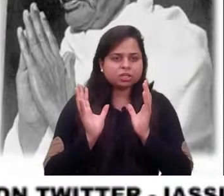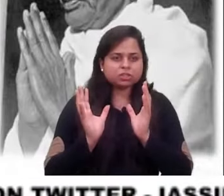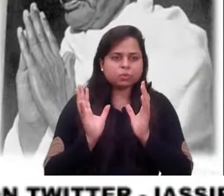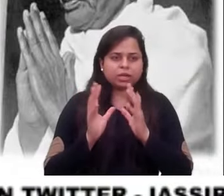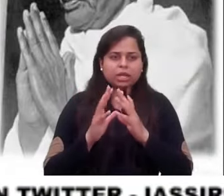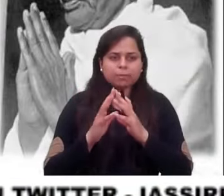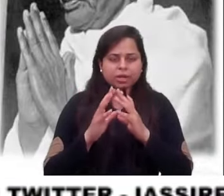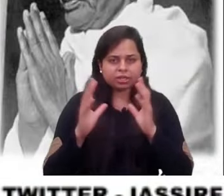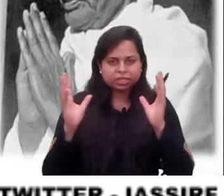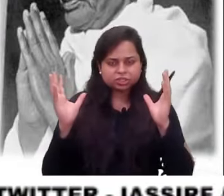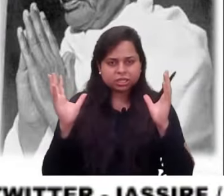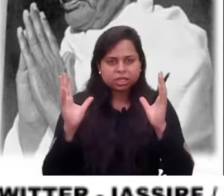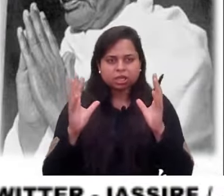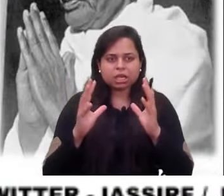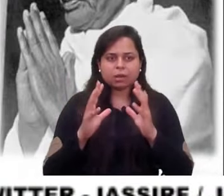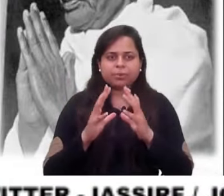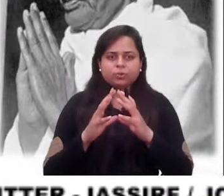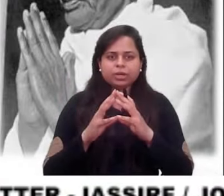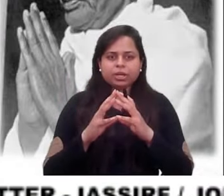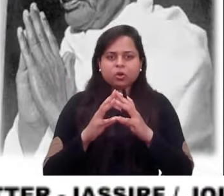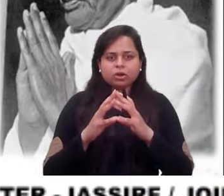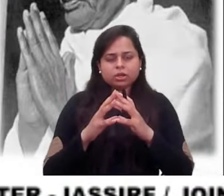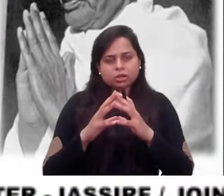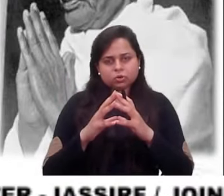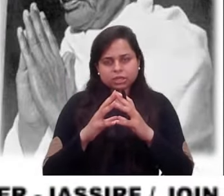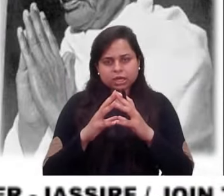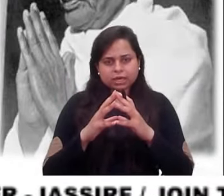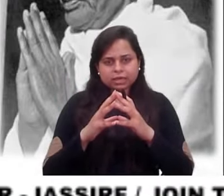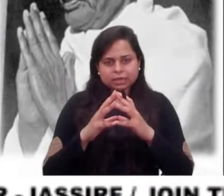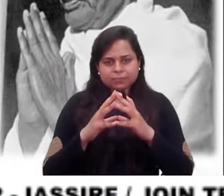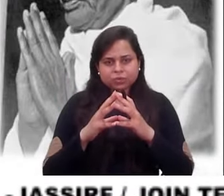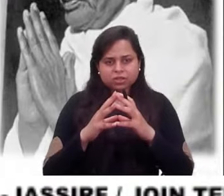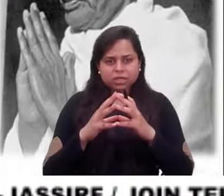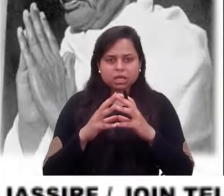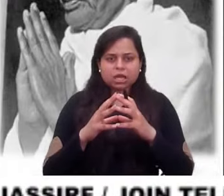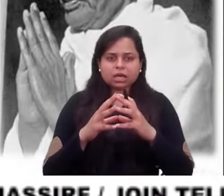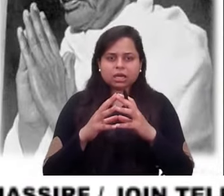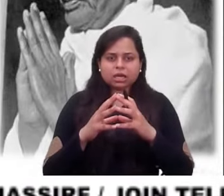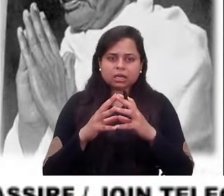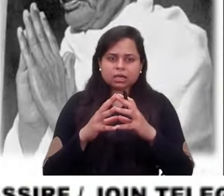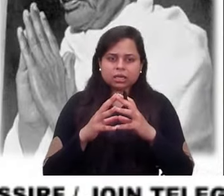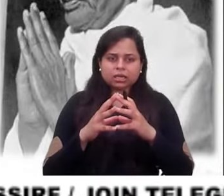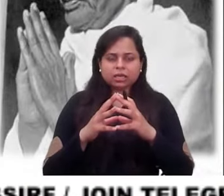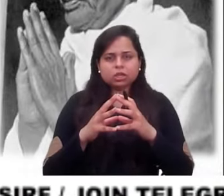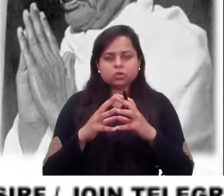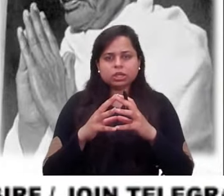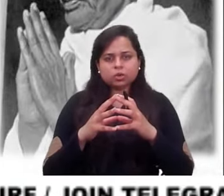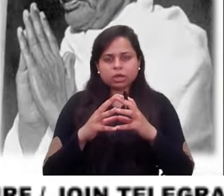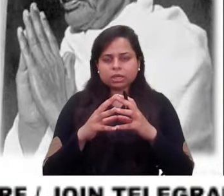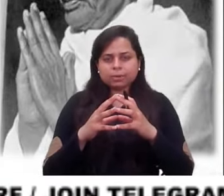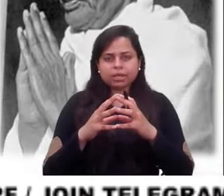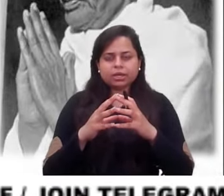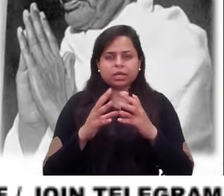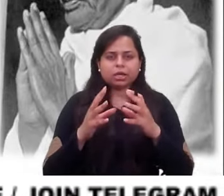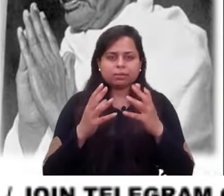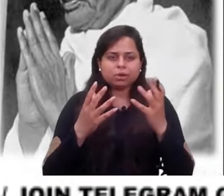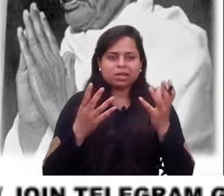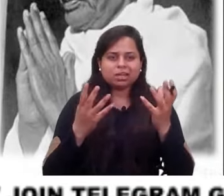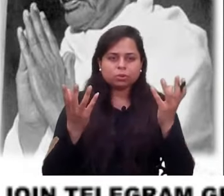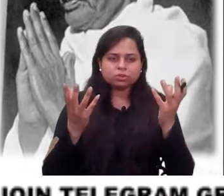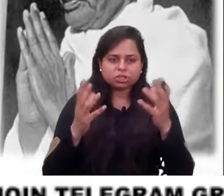जरूर यह हमारे यहां पर और को दिखाने के लिए अलग-अलग करेंगे तो यह है कि